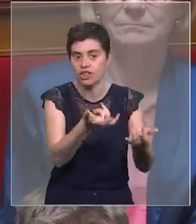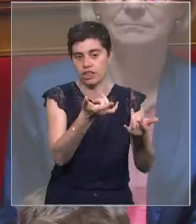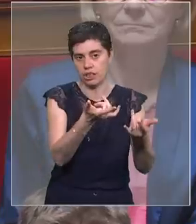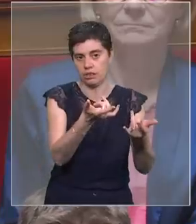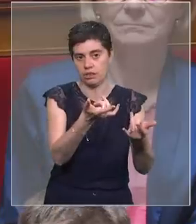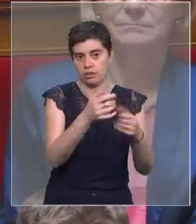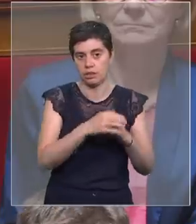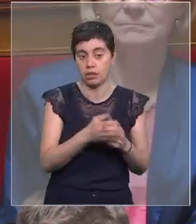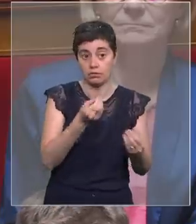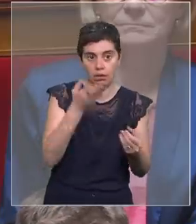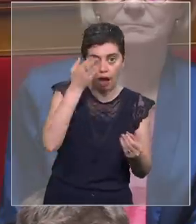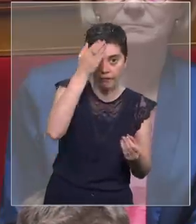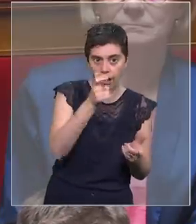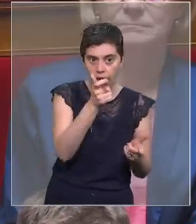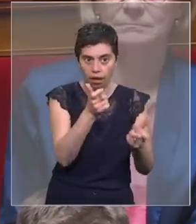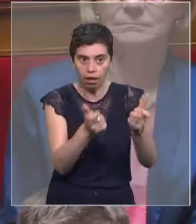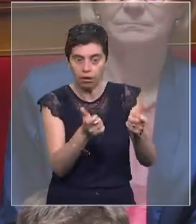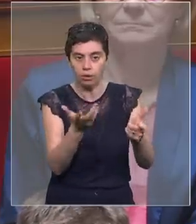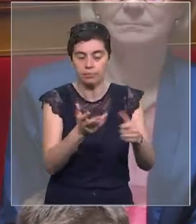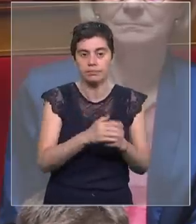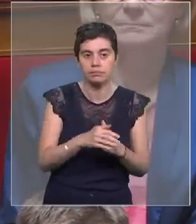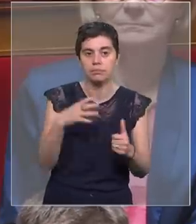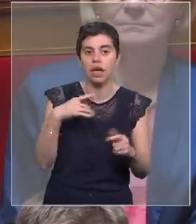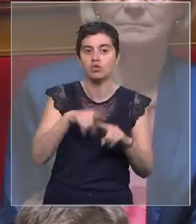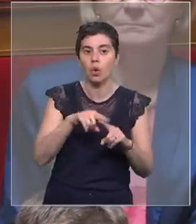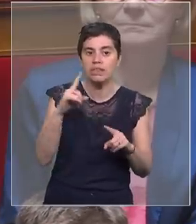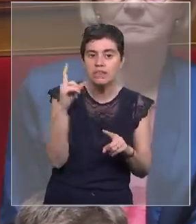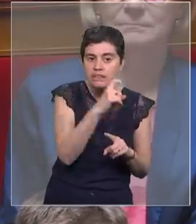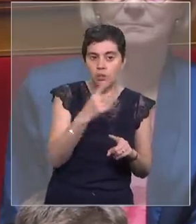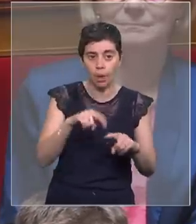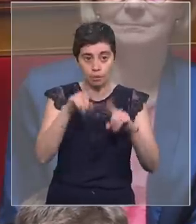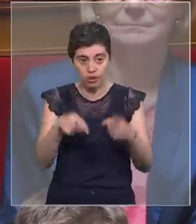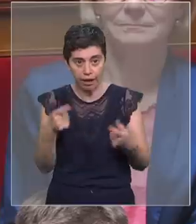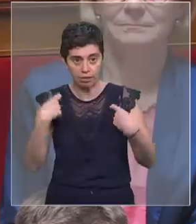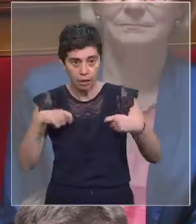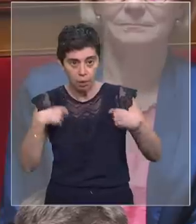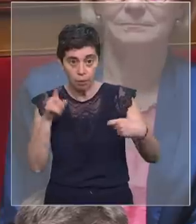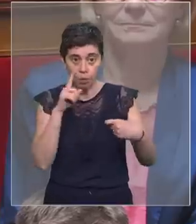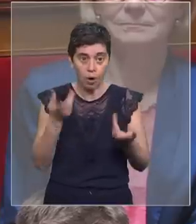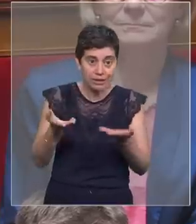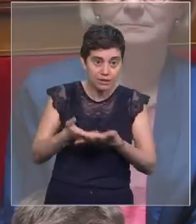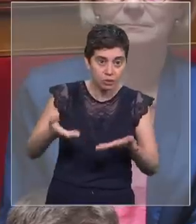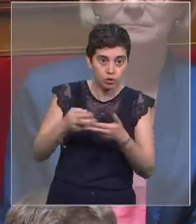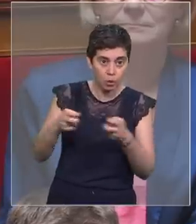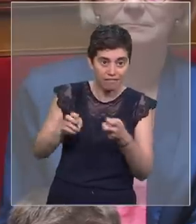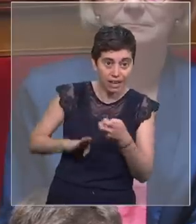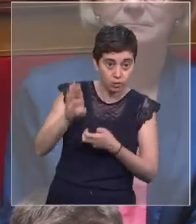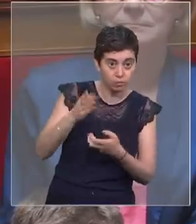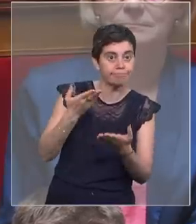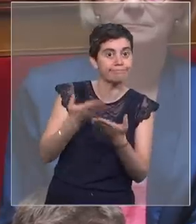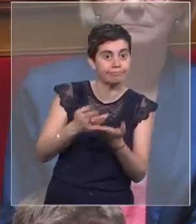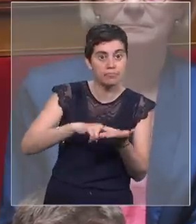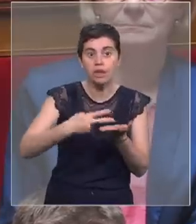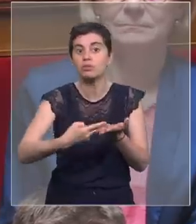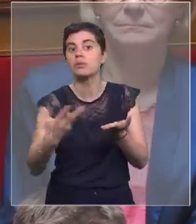peser une menace sur leur avenir. Des difficultés avant tout d'ordre budgétaire en raison d'un contexte d'inflation qui se traduit par